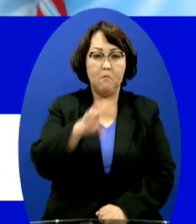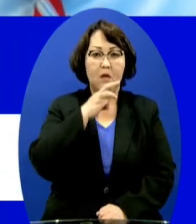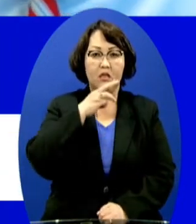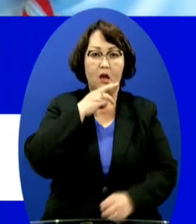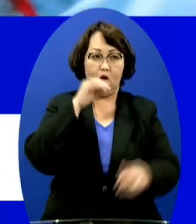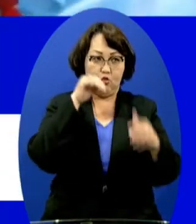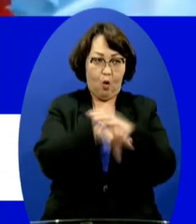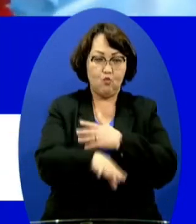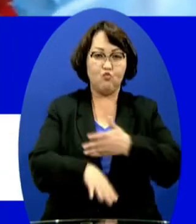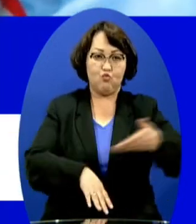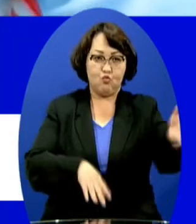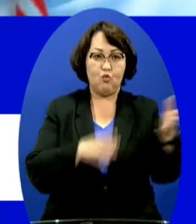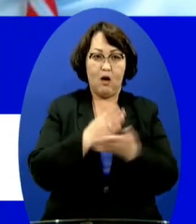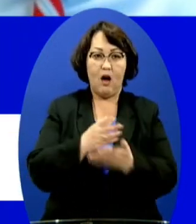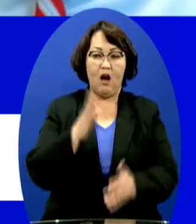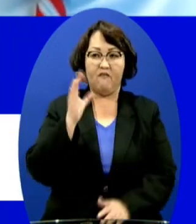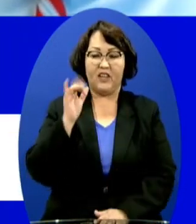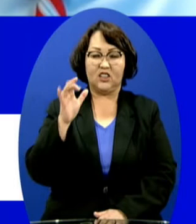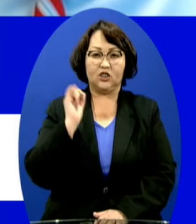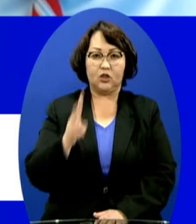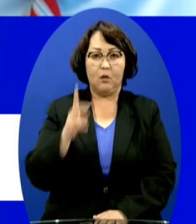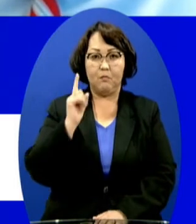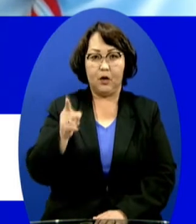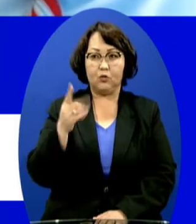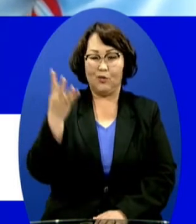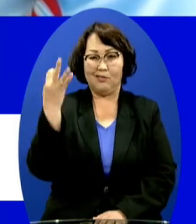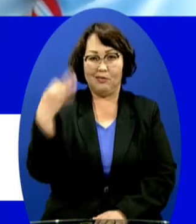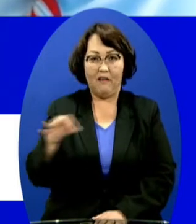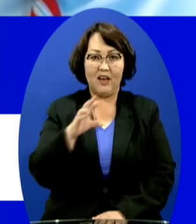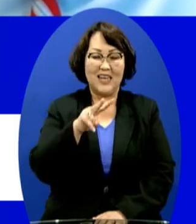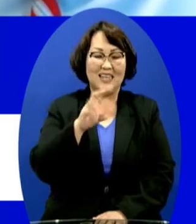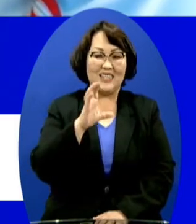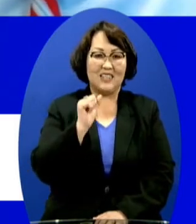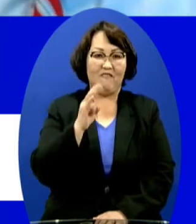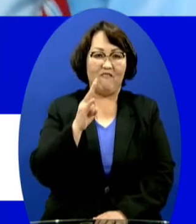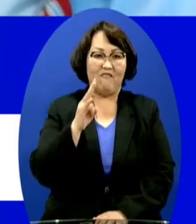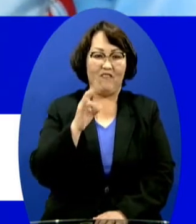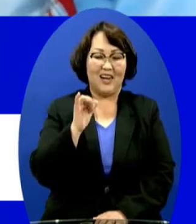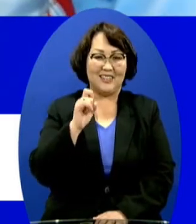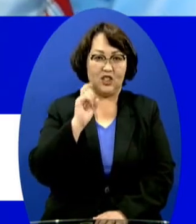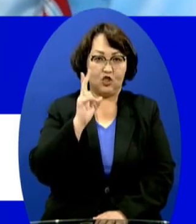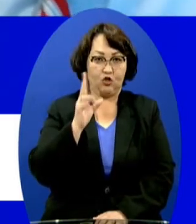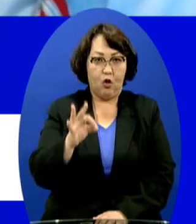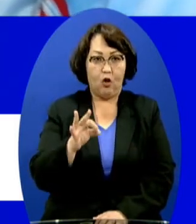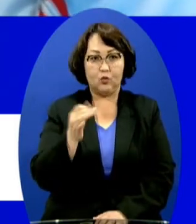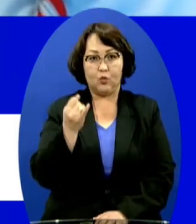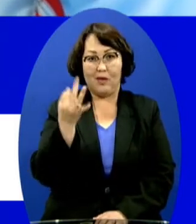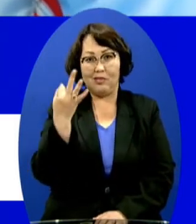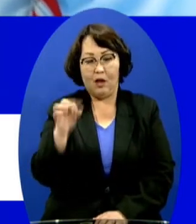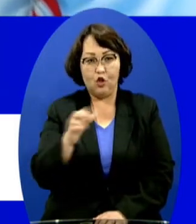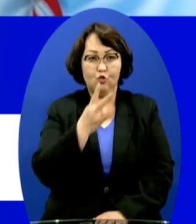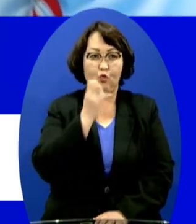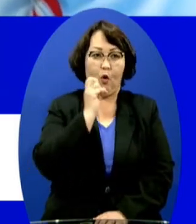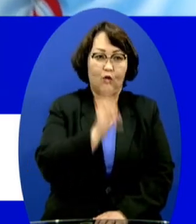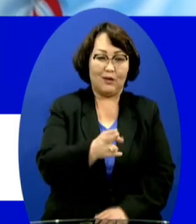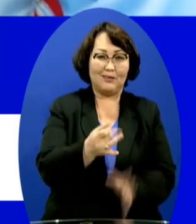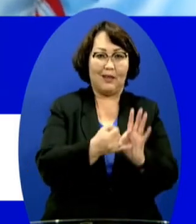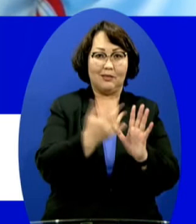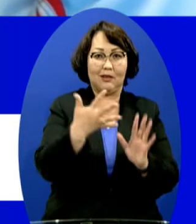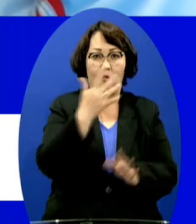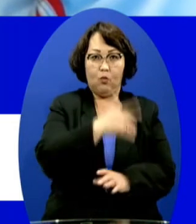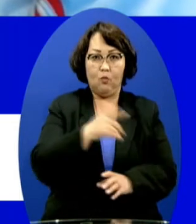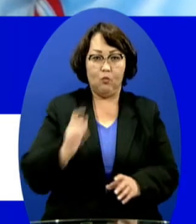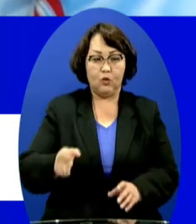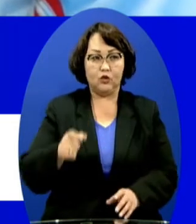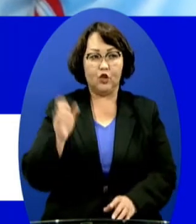Вашингтонд 1480 Сан Францискод 618 Нью-Йоркт одоо 75 хүн тус тус хандсан юм байдалтай байгаа.